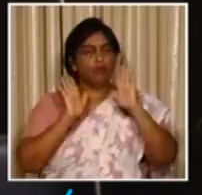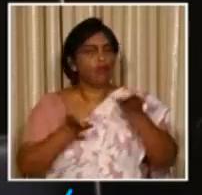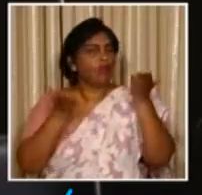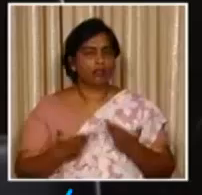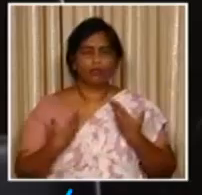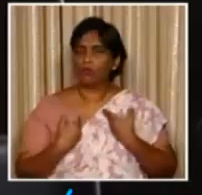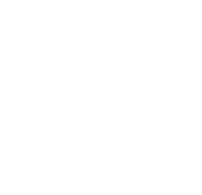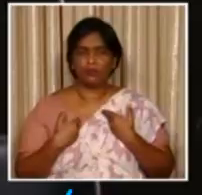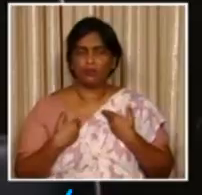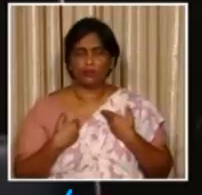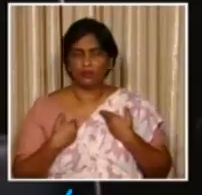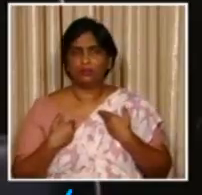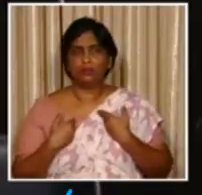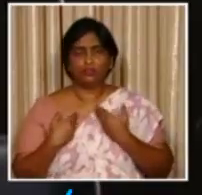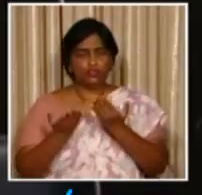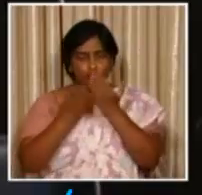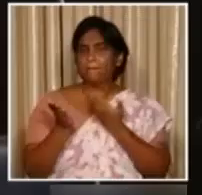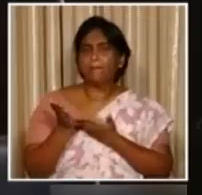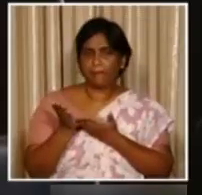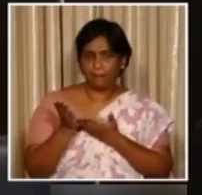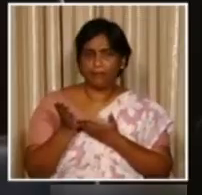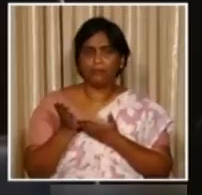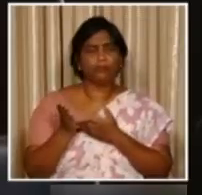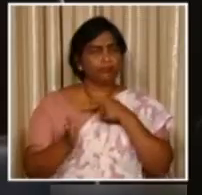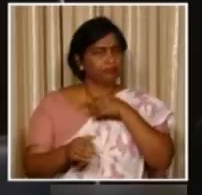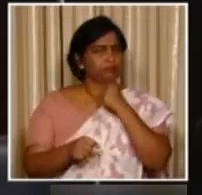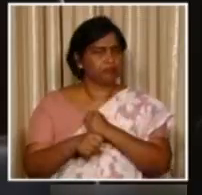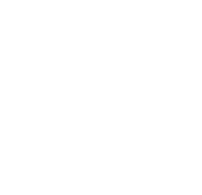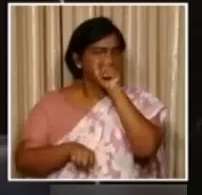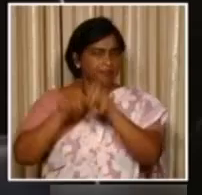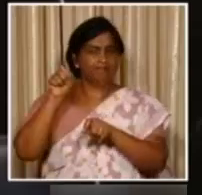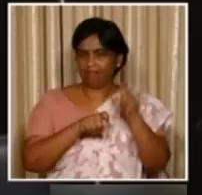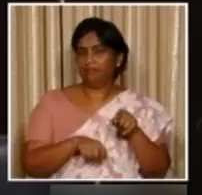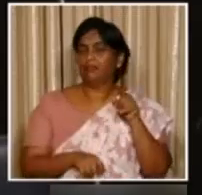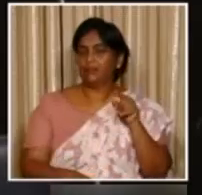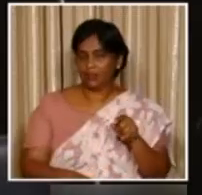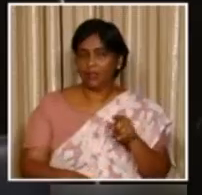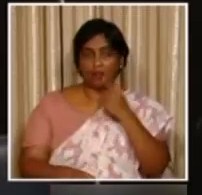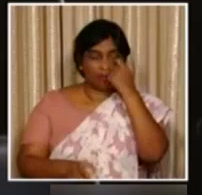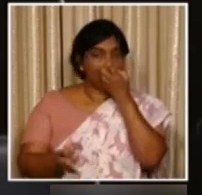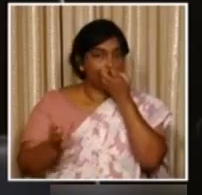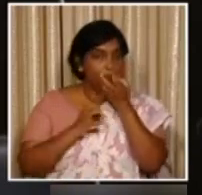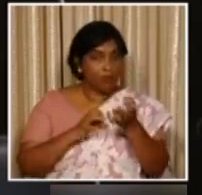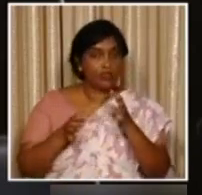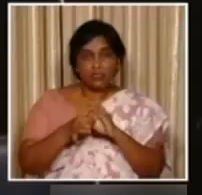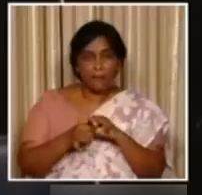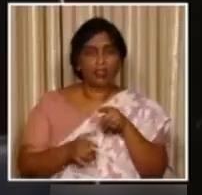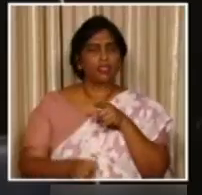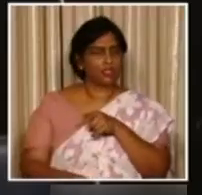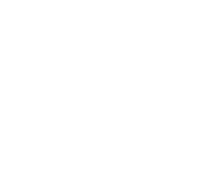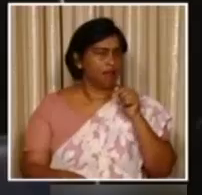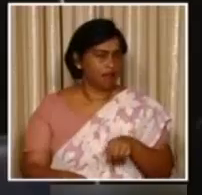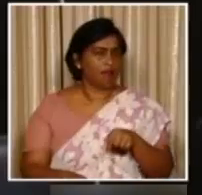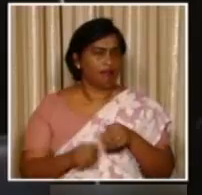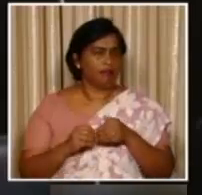the Apitame, Evna Sakival in Penny Anne, May Raji Atam Pasha, May Pasku Prahare to summon the Bauta,